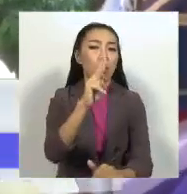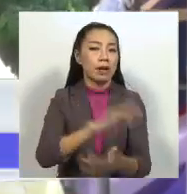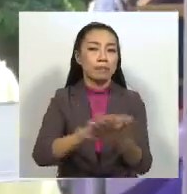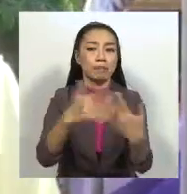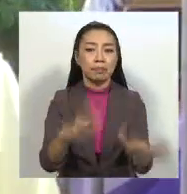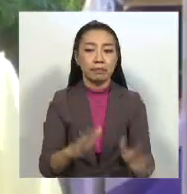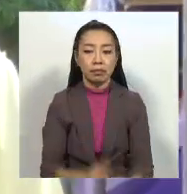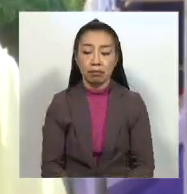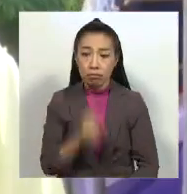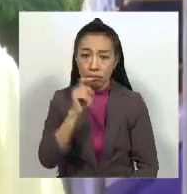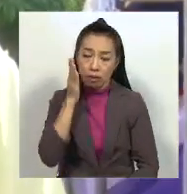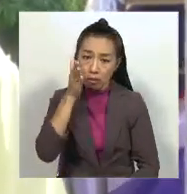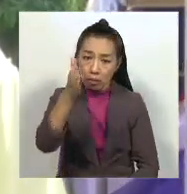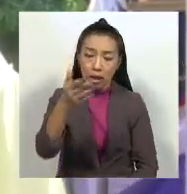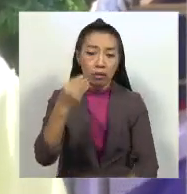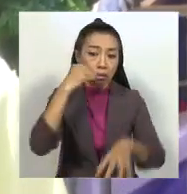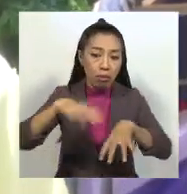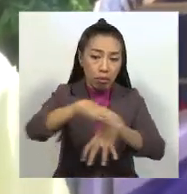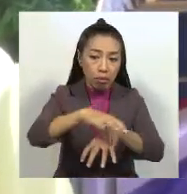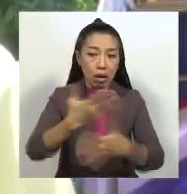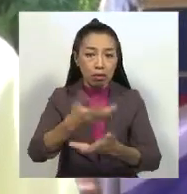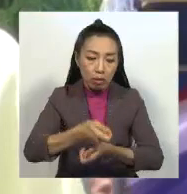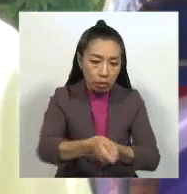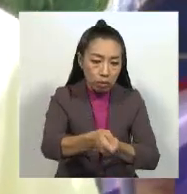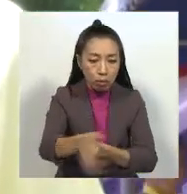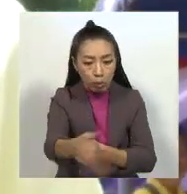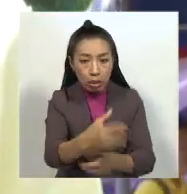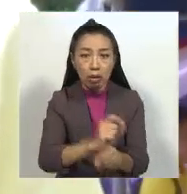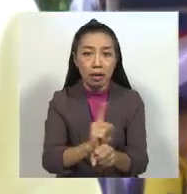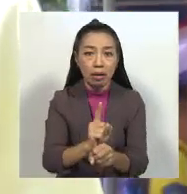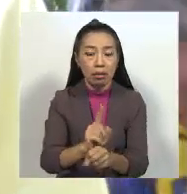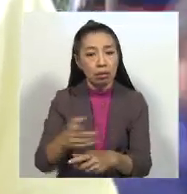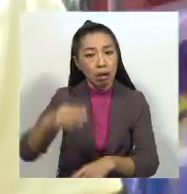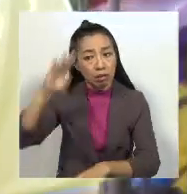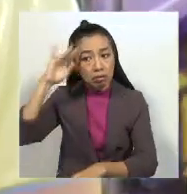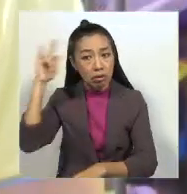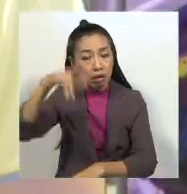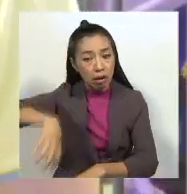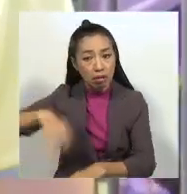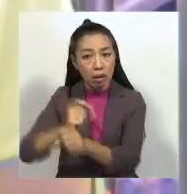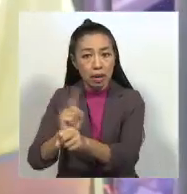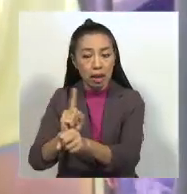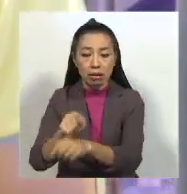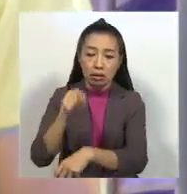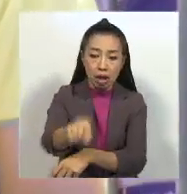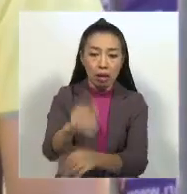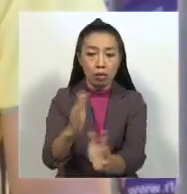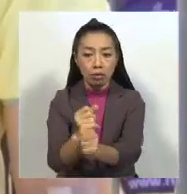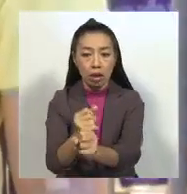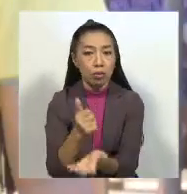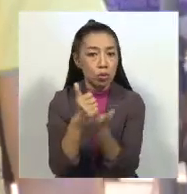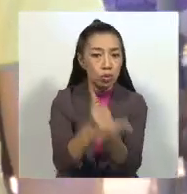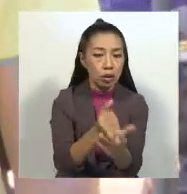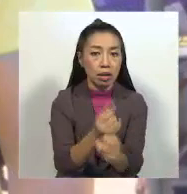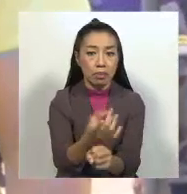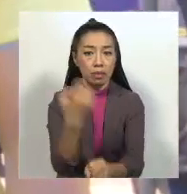ากนี้เรื่องของการฟื้นฟูทั้งดอนมดแดงและพื้นที่อื่นตอนนี้ทางทอ.เองกำชับเจ้าหน้าที่หรือว่าสั่งการเจ้าหน้าที่ในพื้นที่ให้ช่วยกันฟื้นฟูแบบไหนบ้างฮ